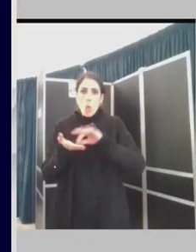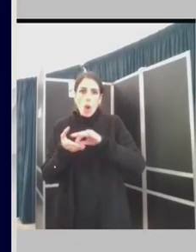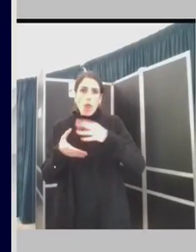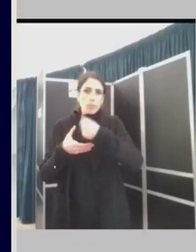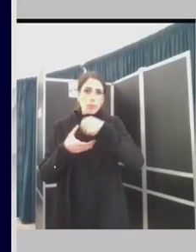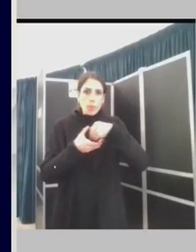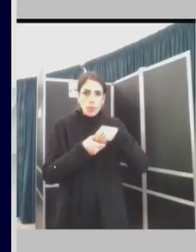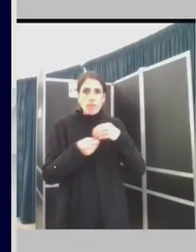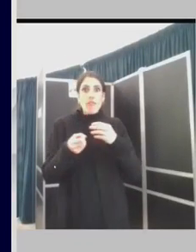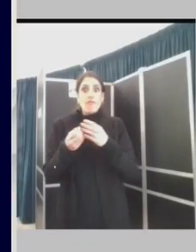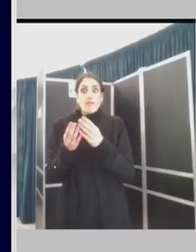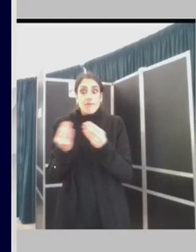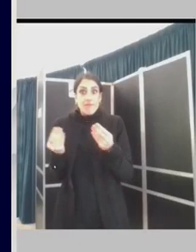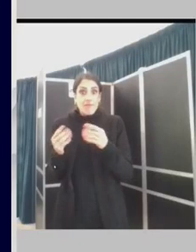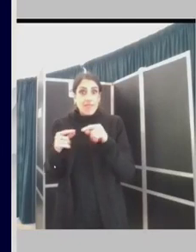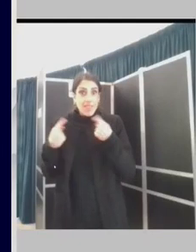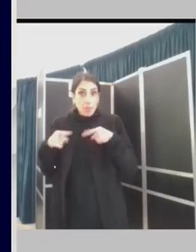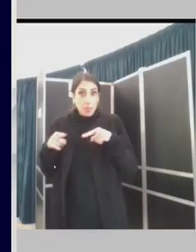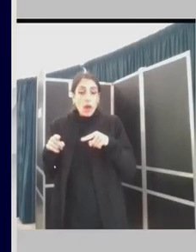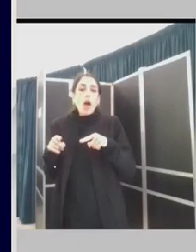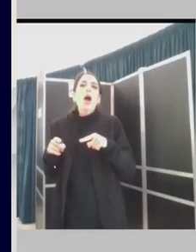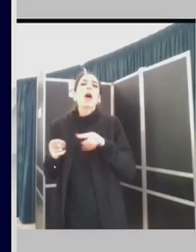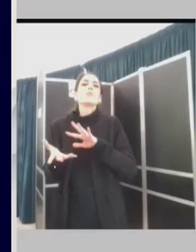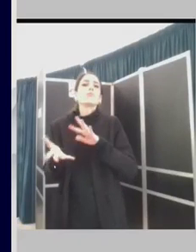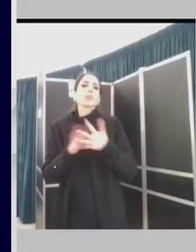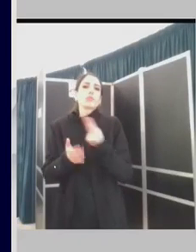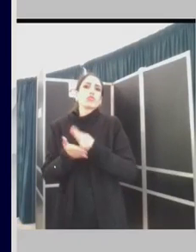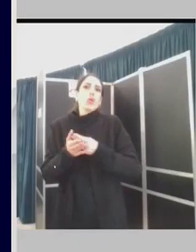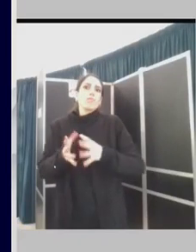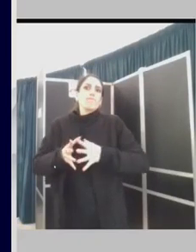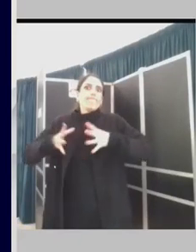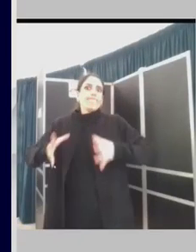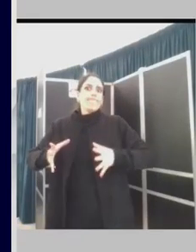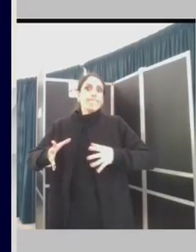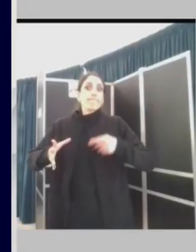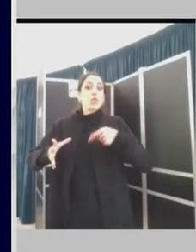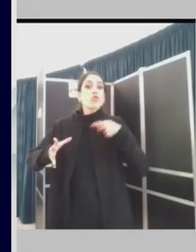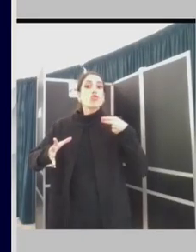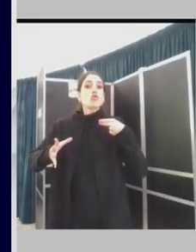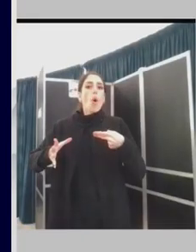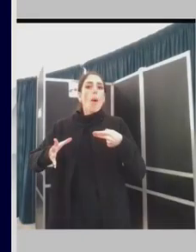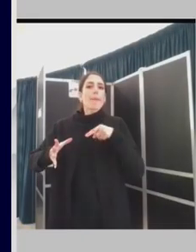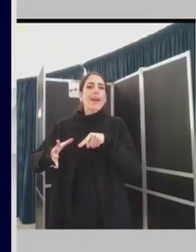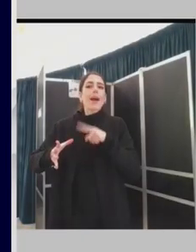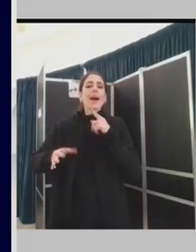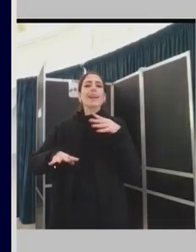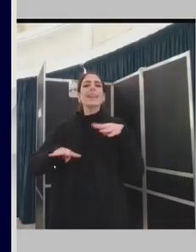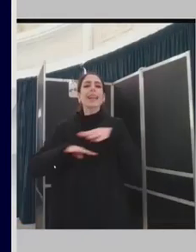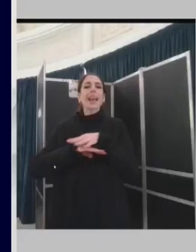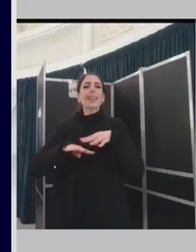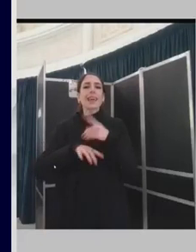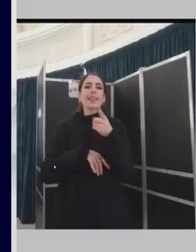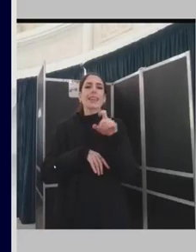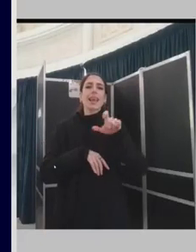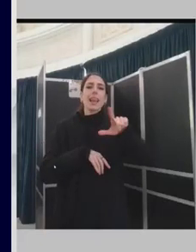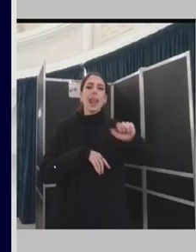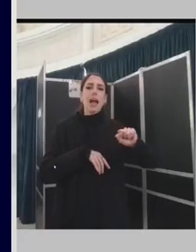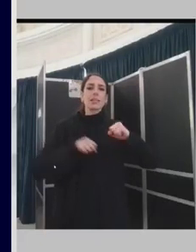si chiama Rete della Salute. Il progetto Rete della Salute è un progetto dove noi